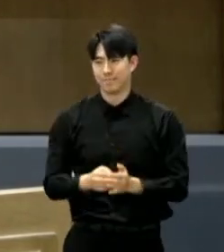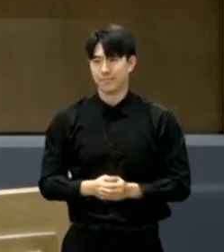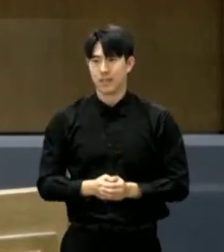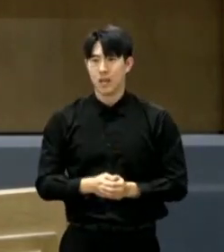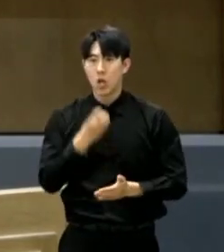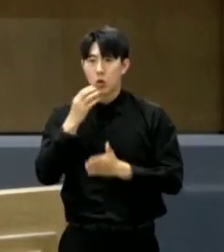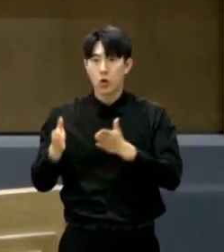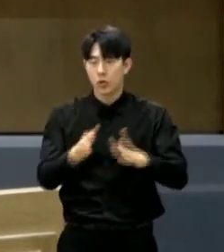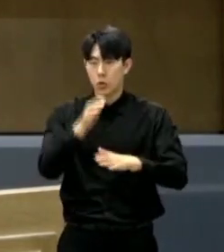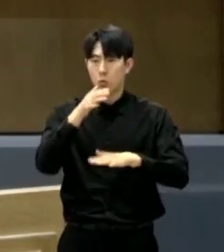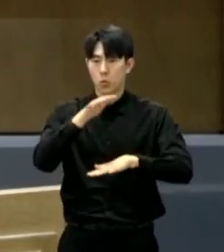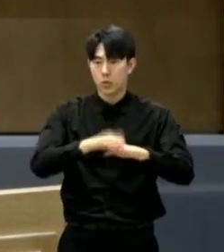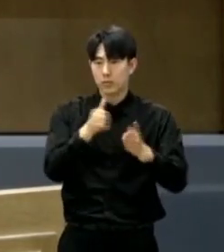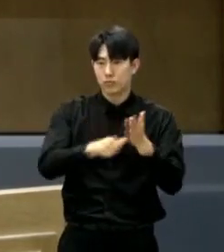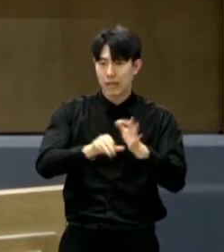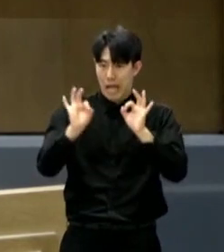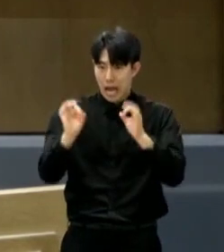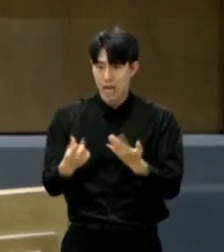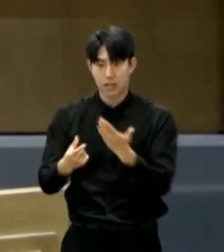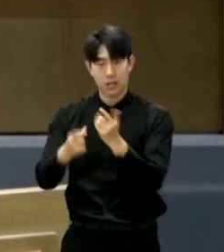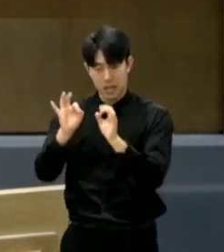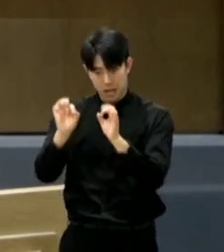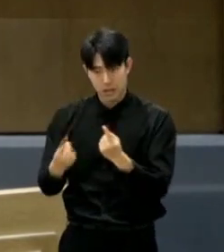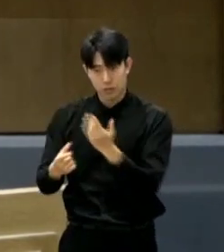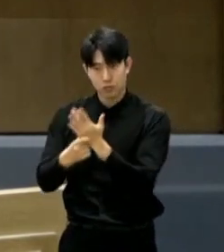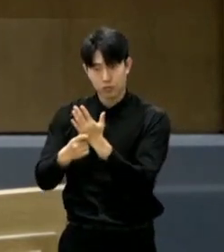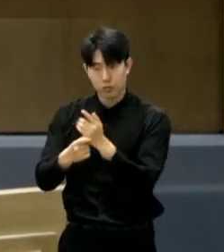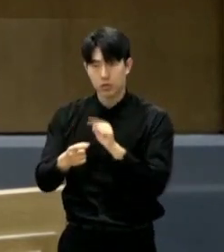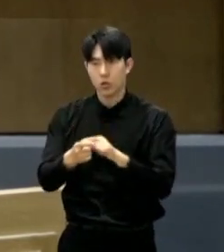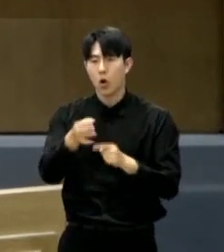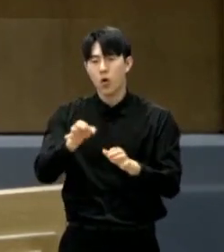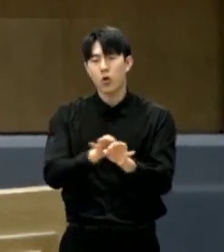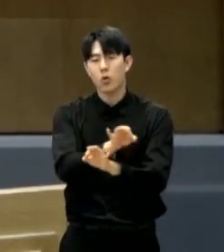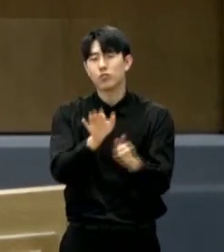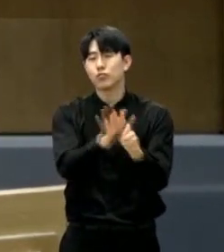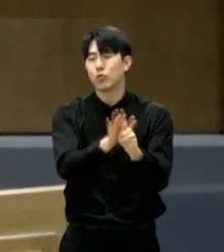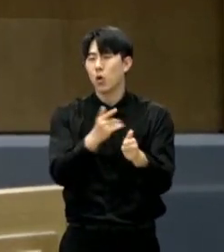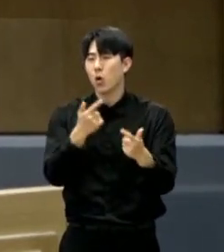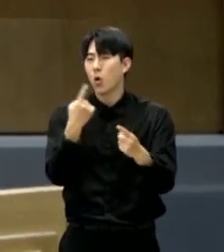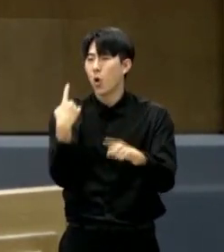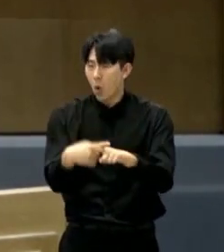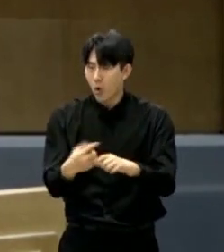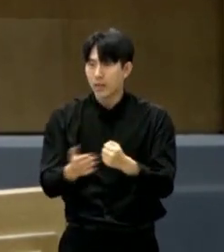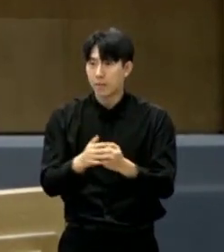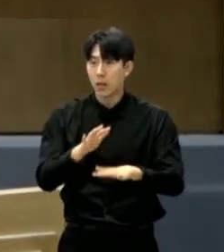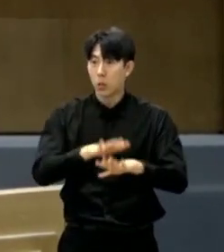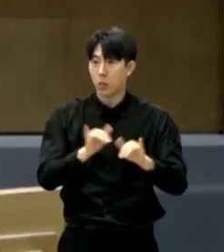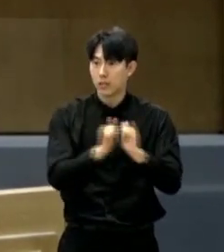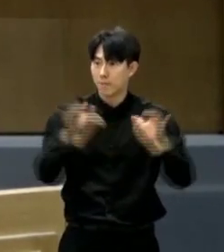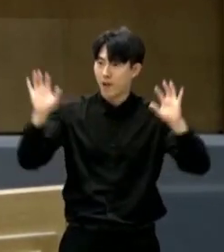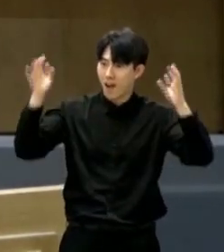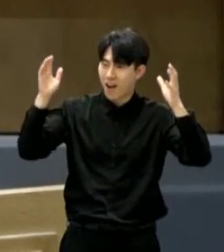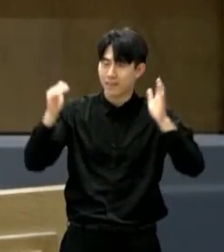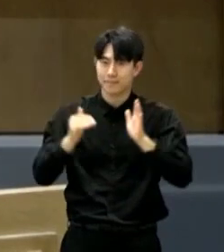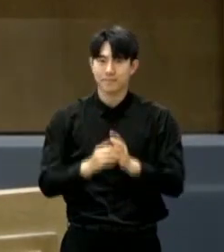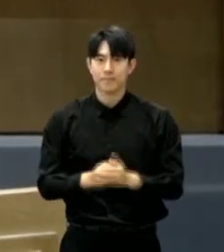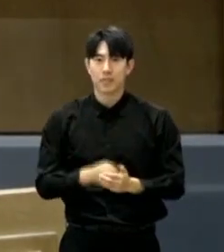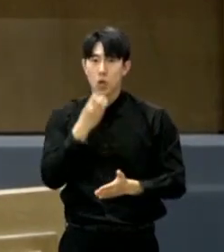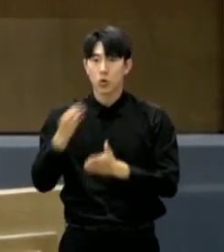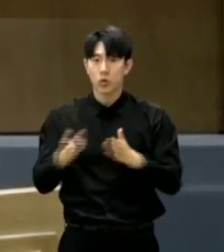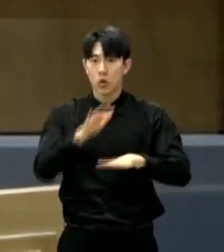쿠폰 또한 농업인들에게는 경제적인 도움을 제공해 농업인들의 반응도 매우 좋았습니다. 경기도